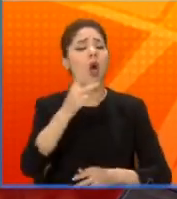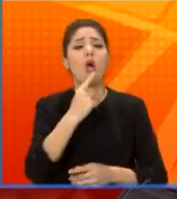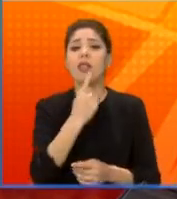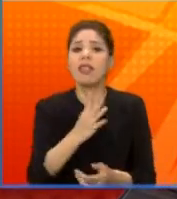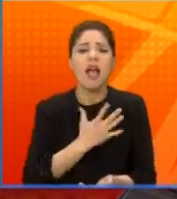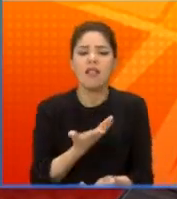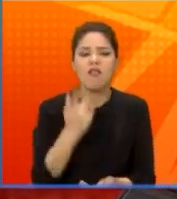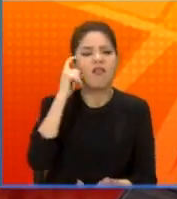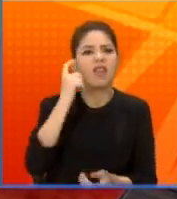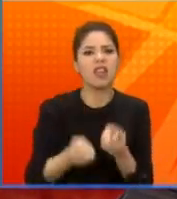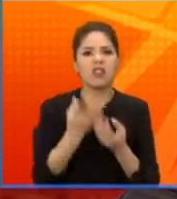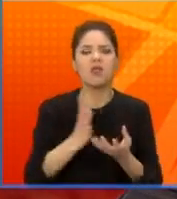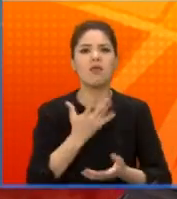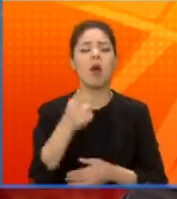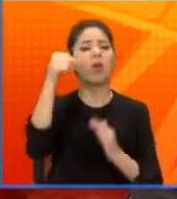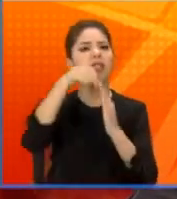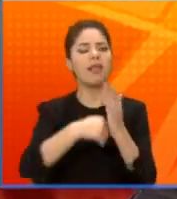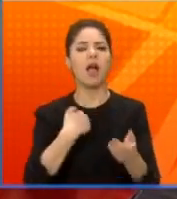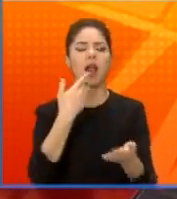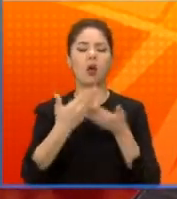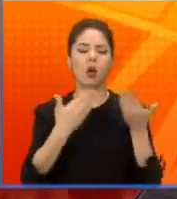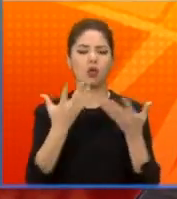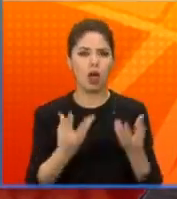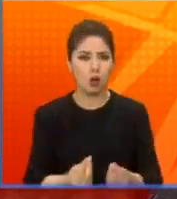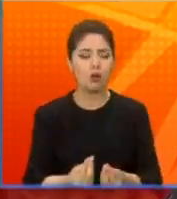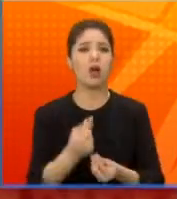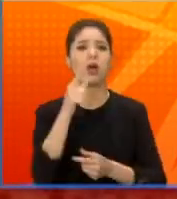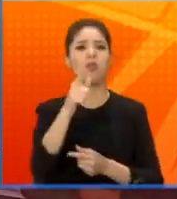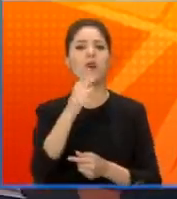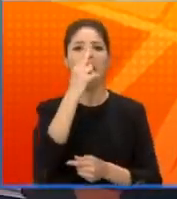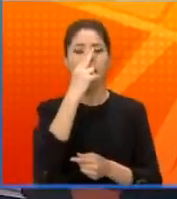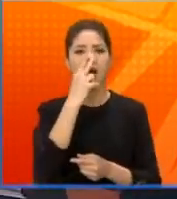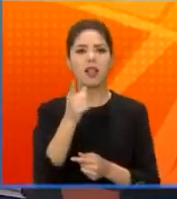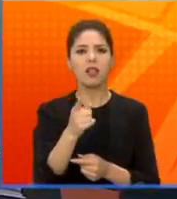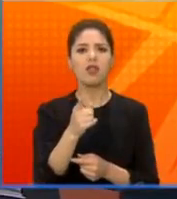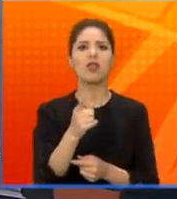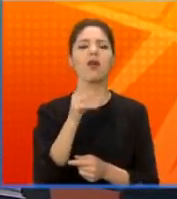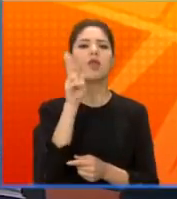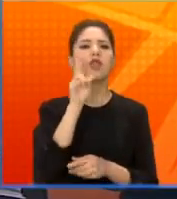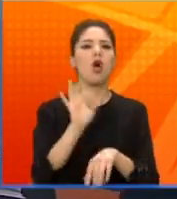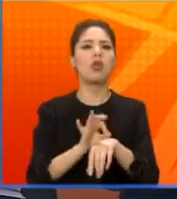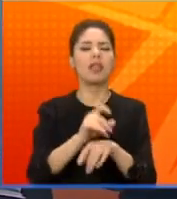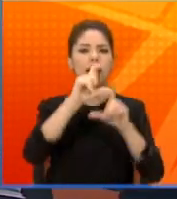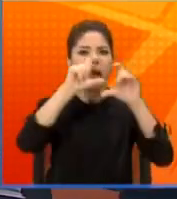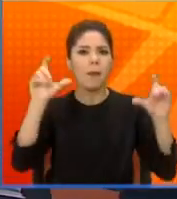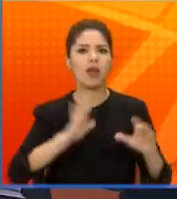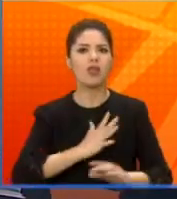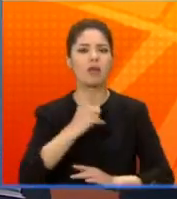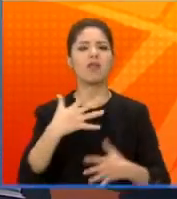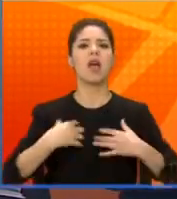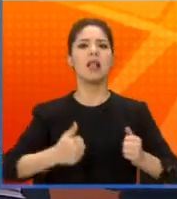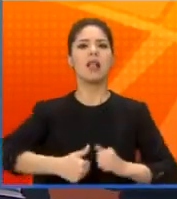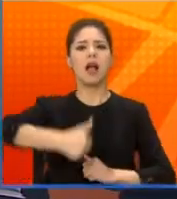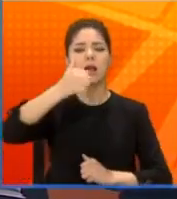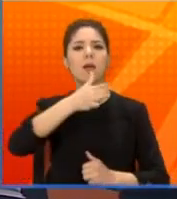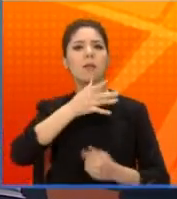var. O söylentiyi de detaylarıyla taşıyacağız ekranlarınıza. Ve alıştığımız son dakika başlığımız.